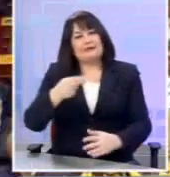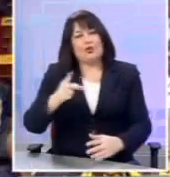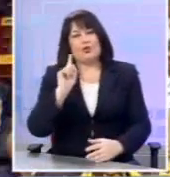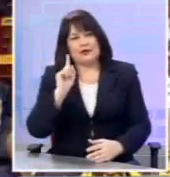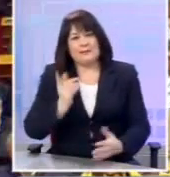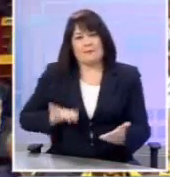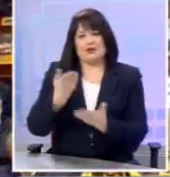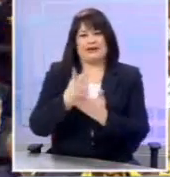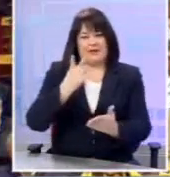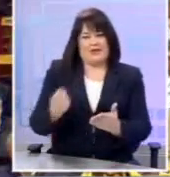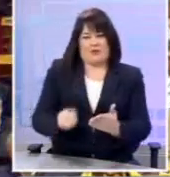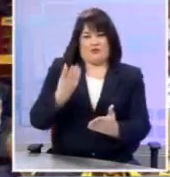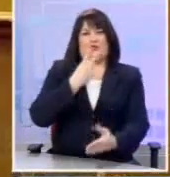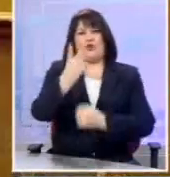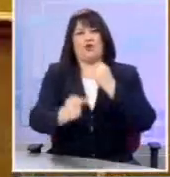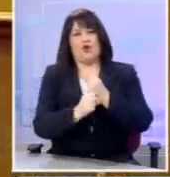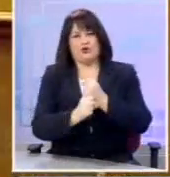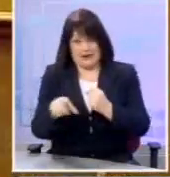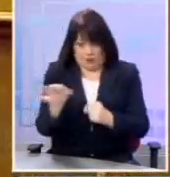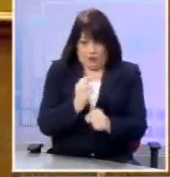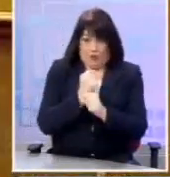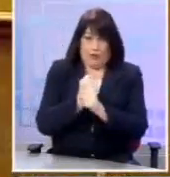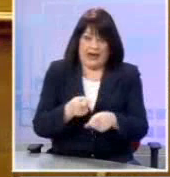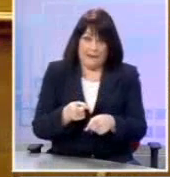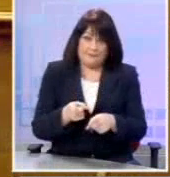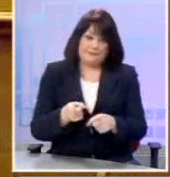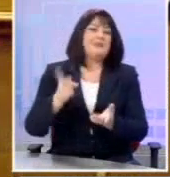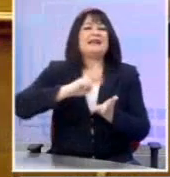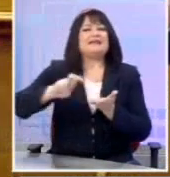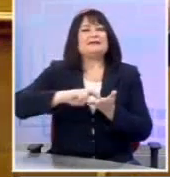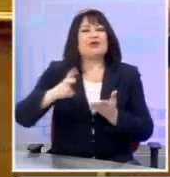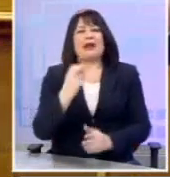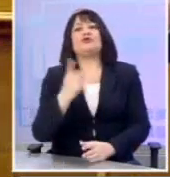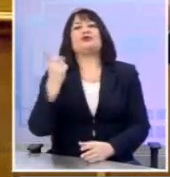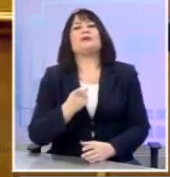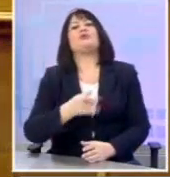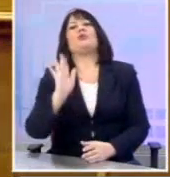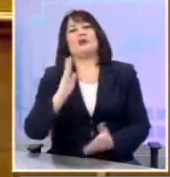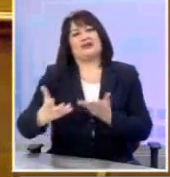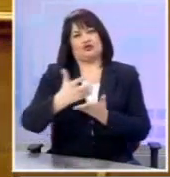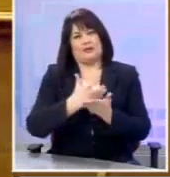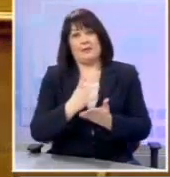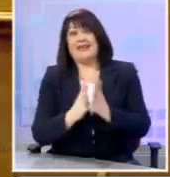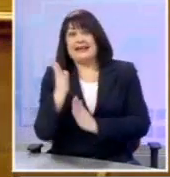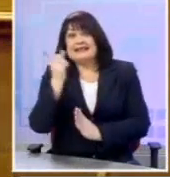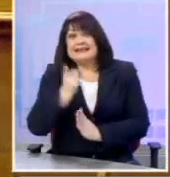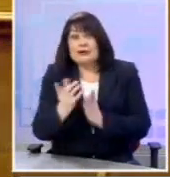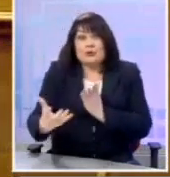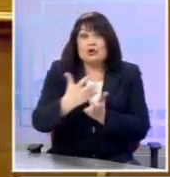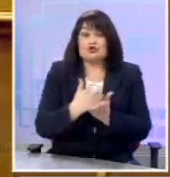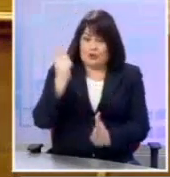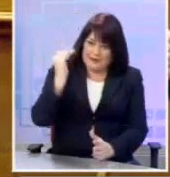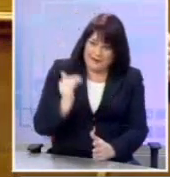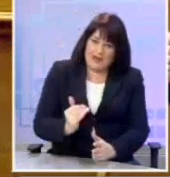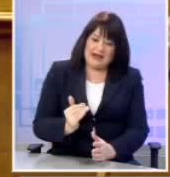Προτείναμε για τα δύο πρώτα χρόνια άσκηση επαγγέλματος η εισφορά να μείνει στο 20% εισοδήματος, αλλά στο 14% και